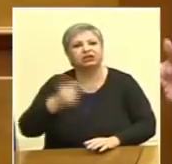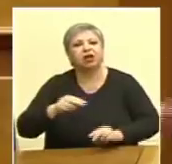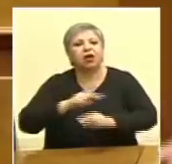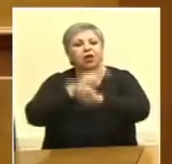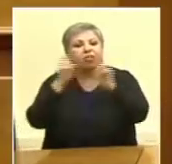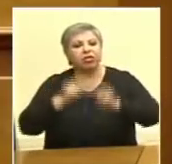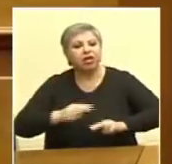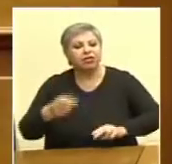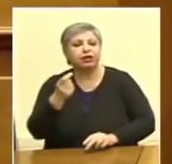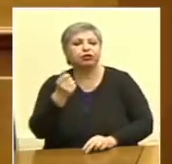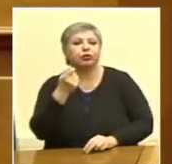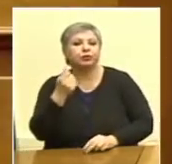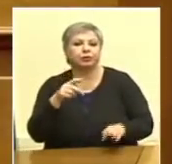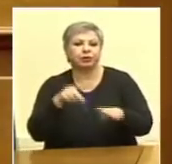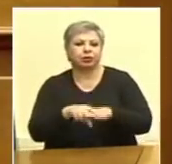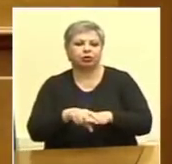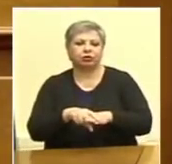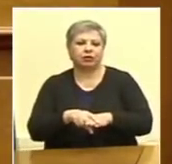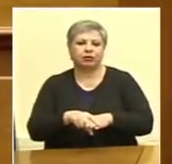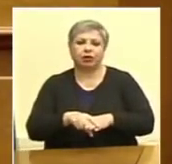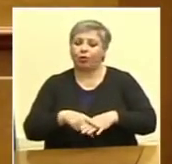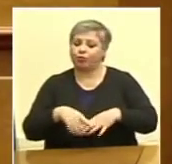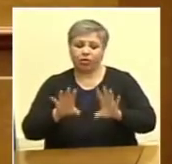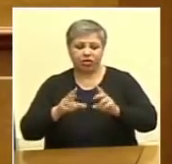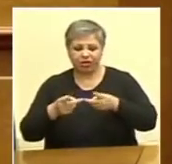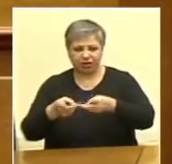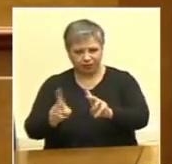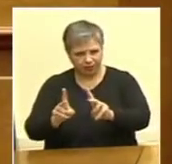Εσείς θέλετε, βεβαίως,